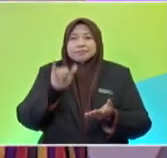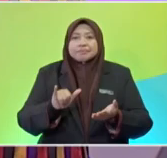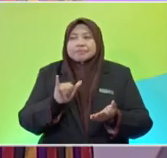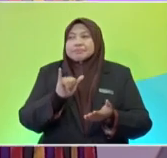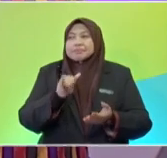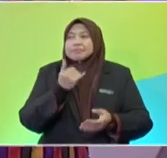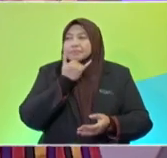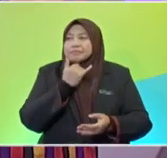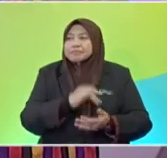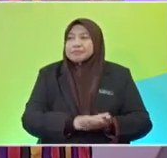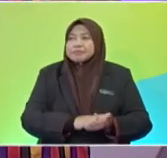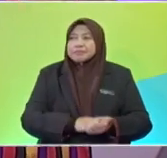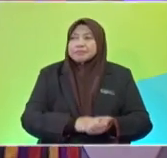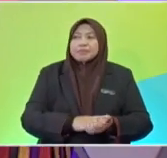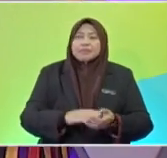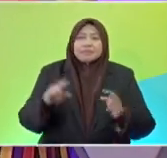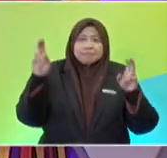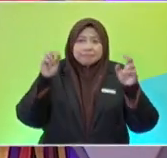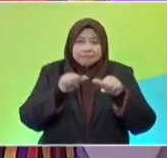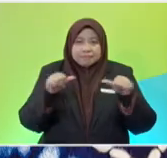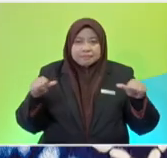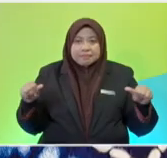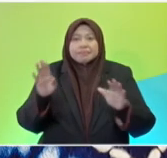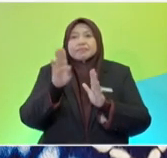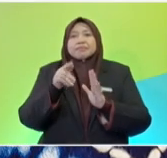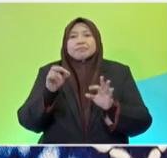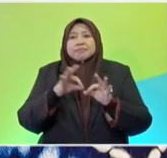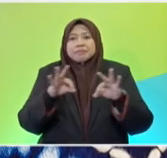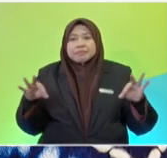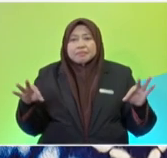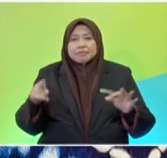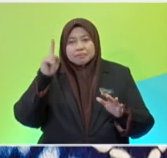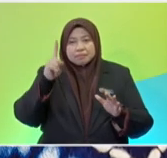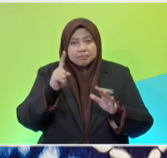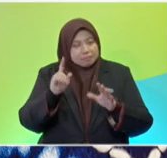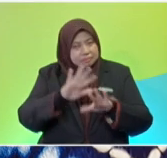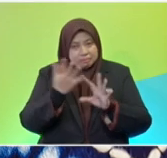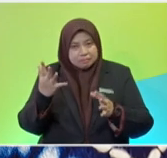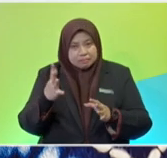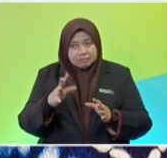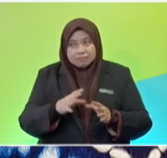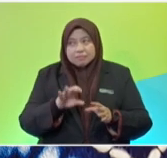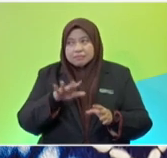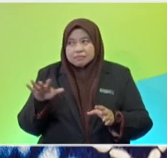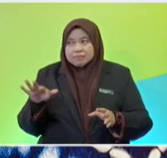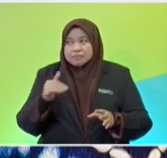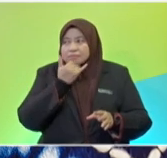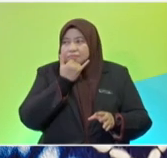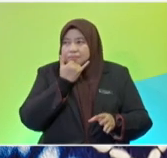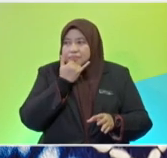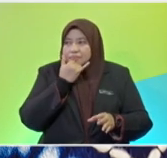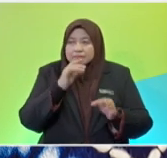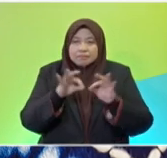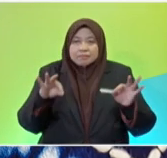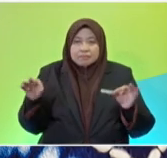tidak ada kesalahan yang kedua mereka berjalan-jalan di sekitar Bandar kualitas nganu juga tidak